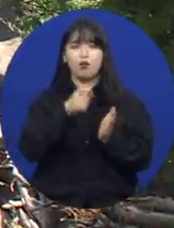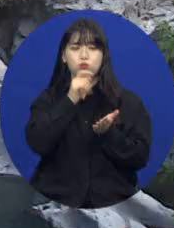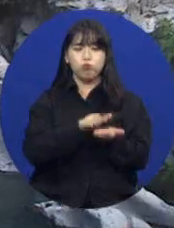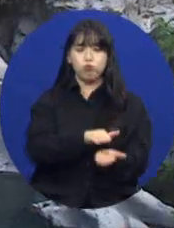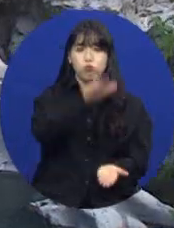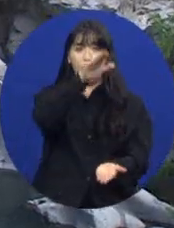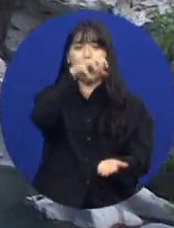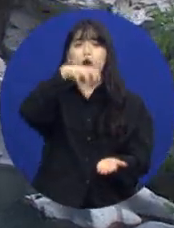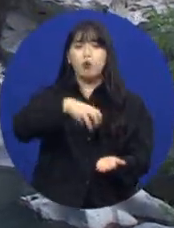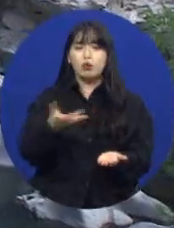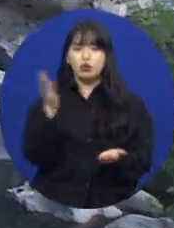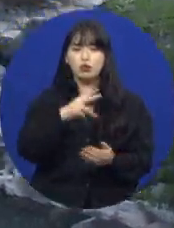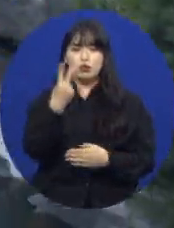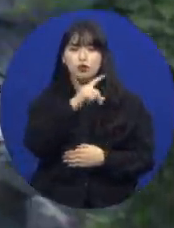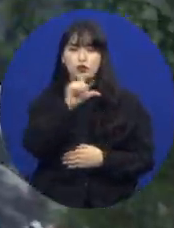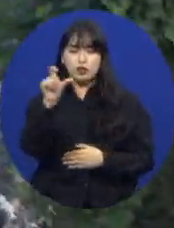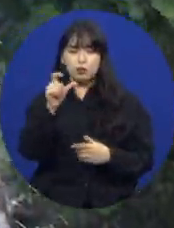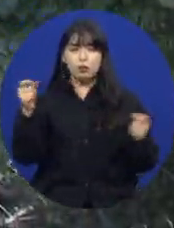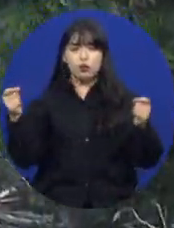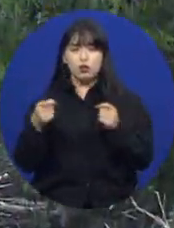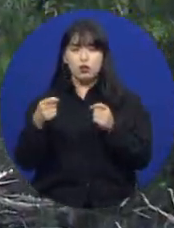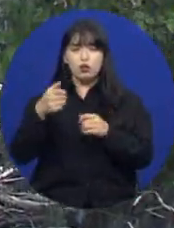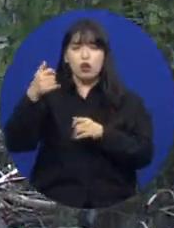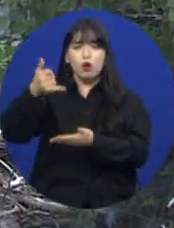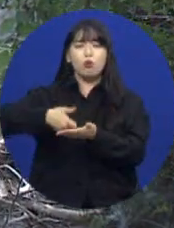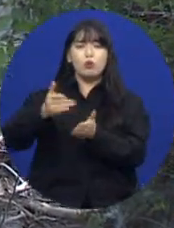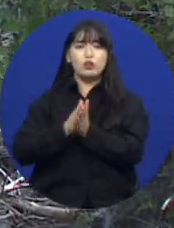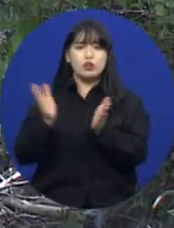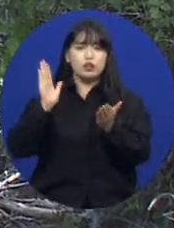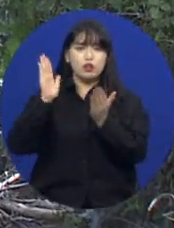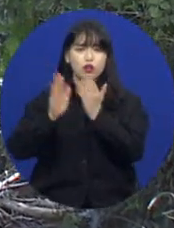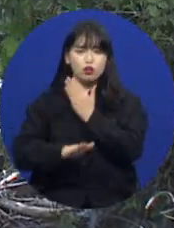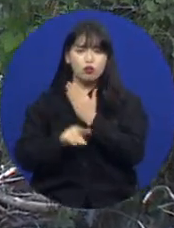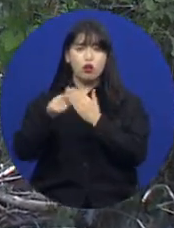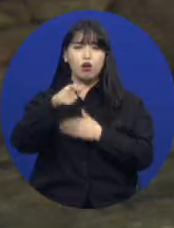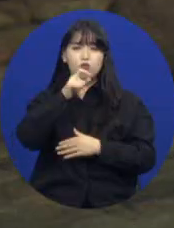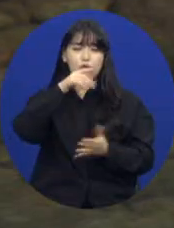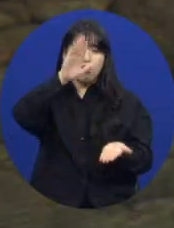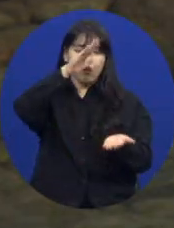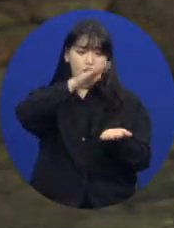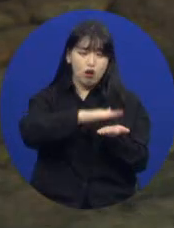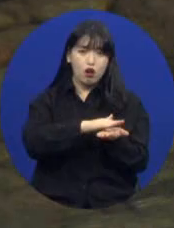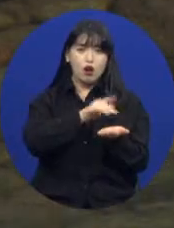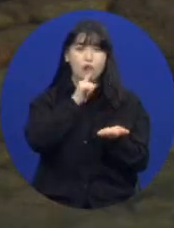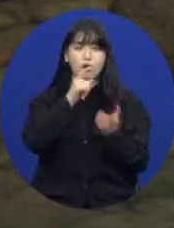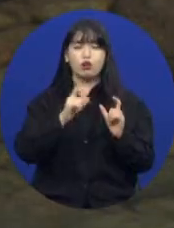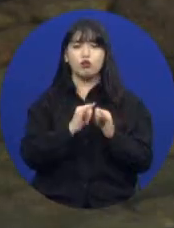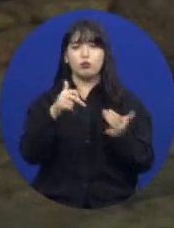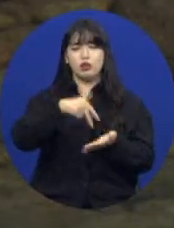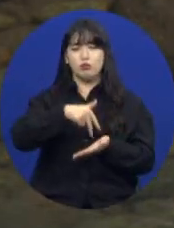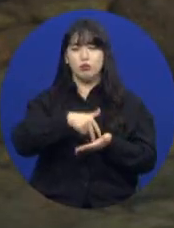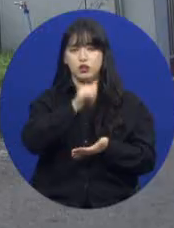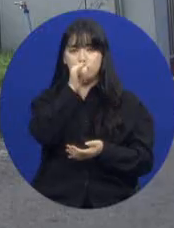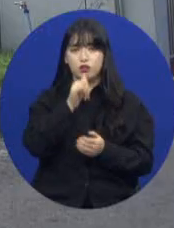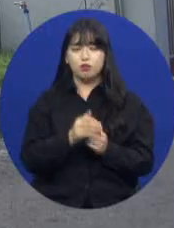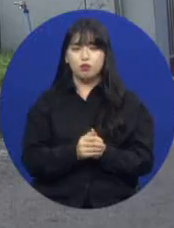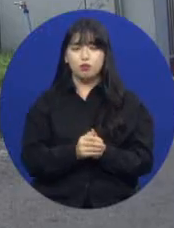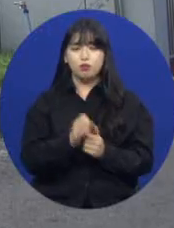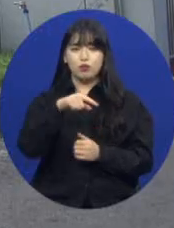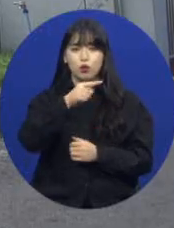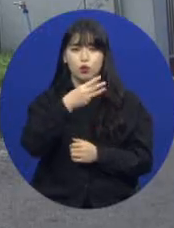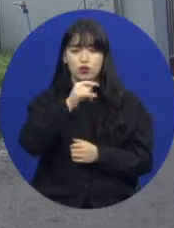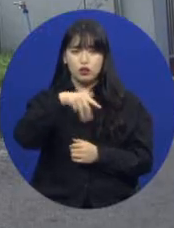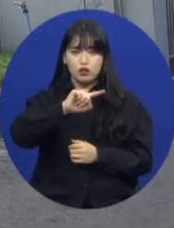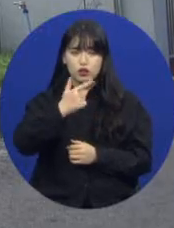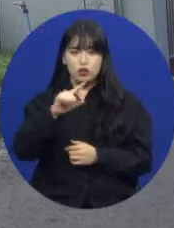깊던 곳이지만 2015년 인근에 공사가 시작된 이후 수량이 급감했다는 게 주민들 주장입니다.